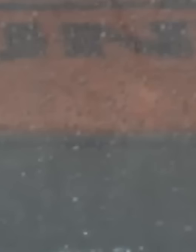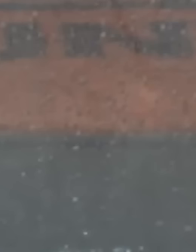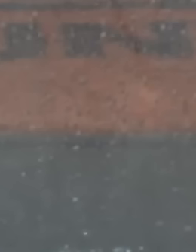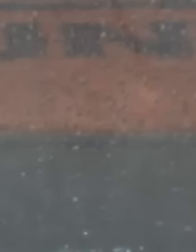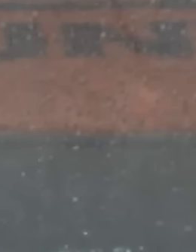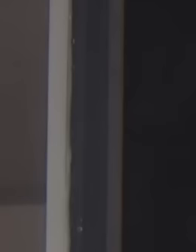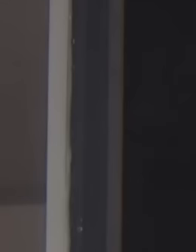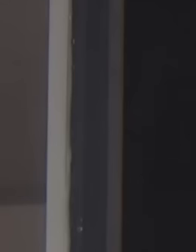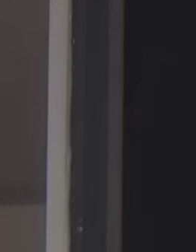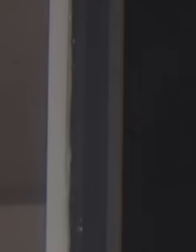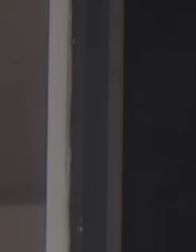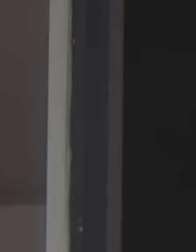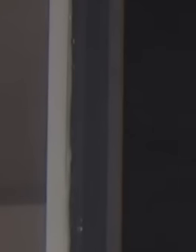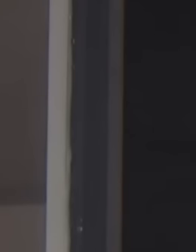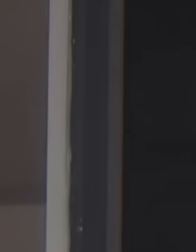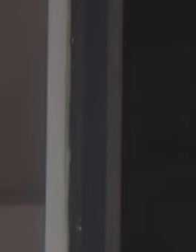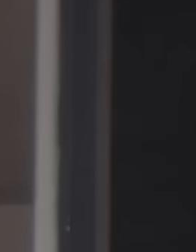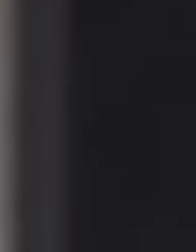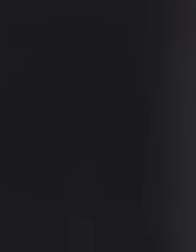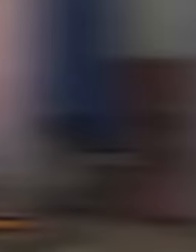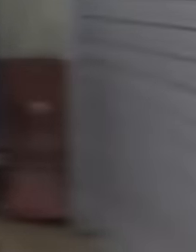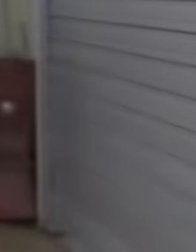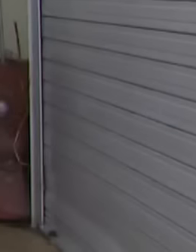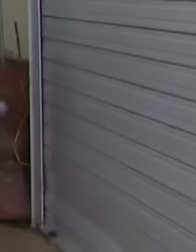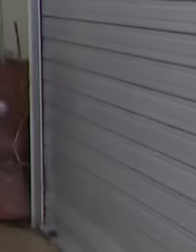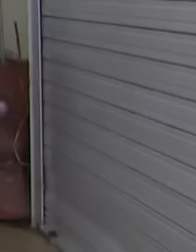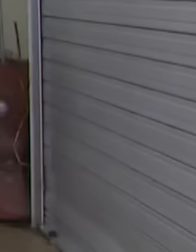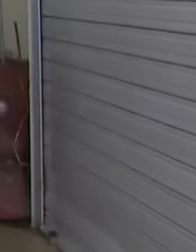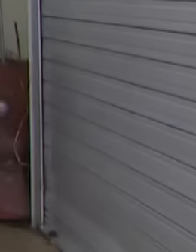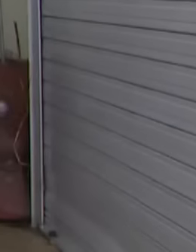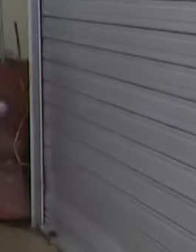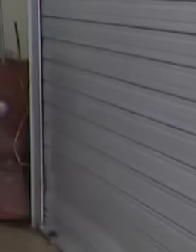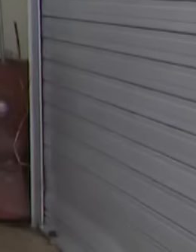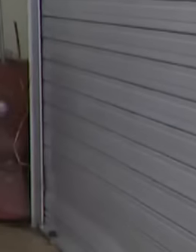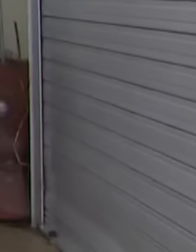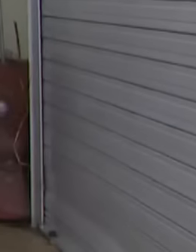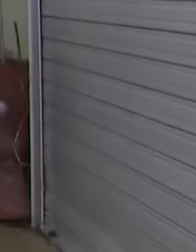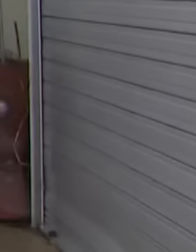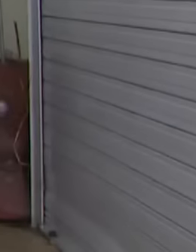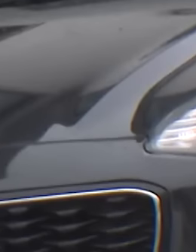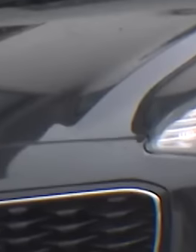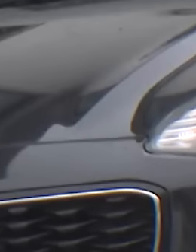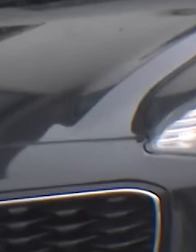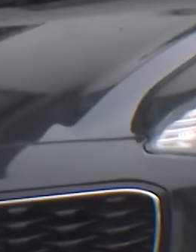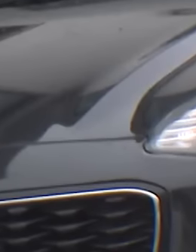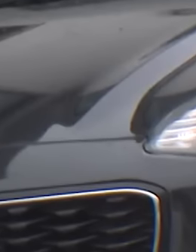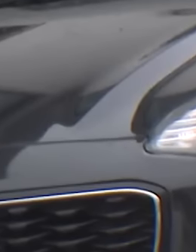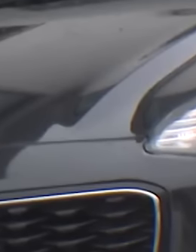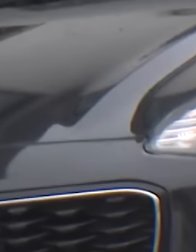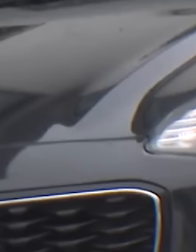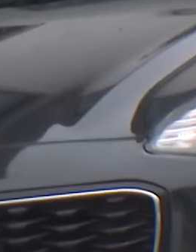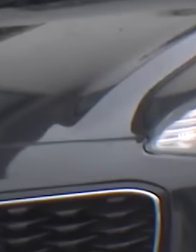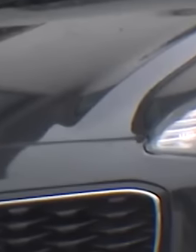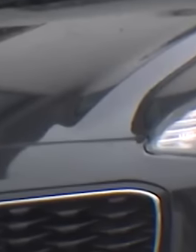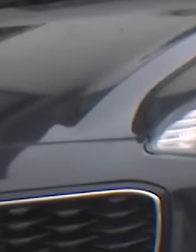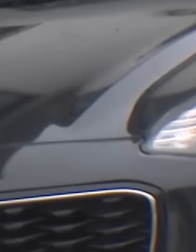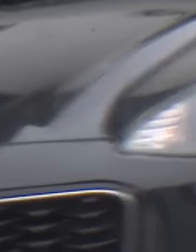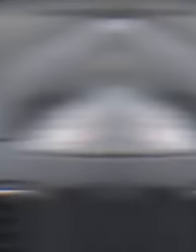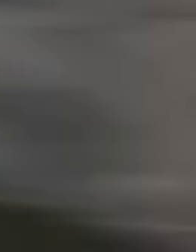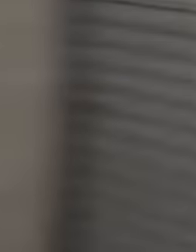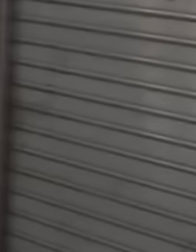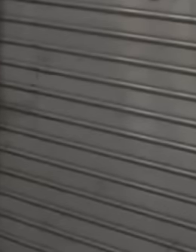방치된 흔적도 어렵지 않게 볼 수 있습니다. 춘천시가 상권을 살린다면서 청년몰을 만들려고 했던